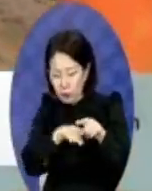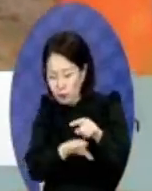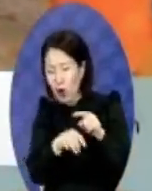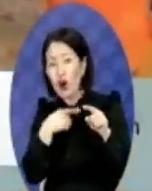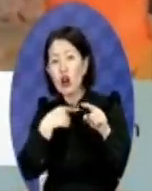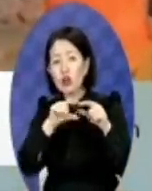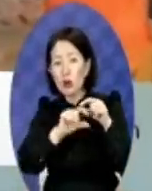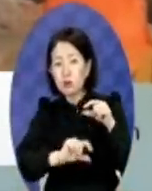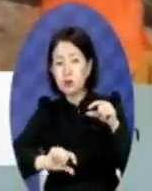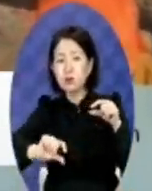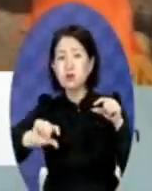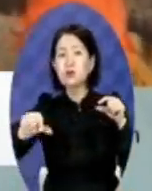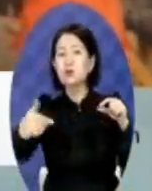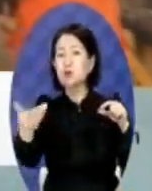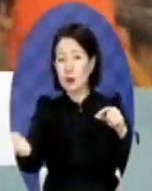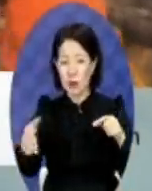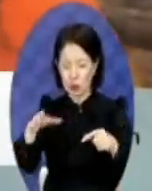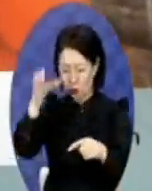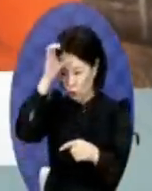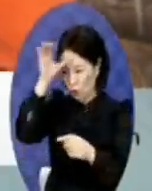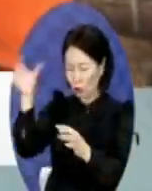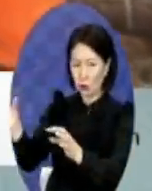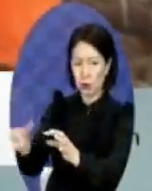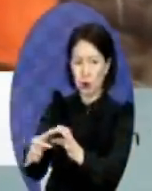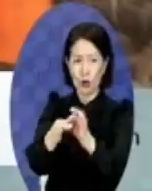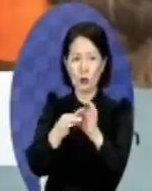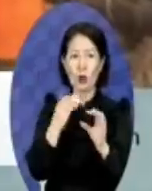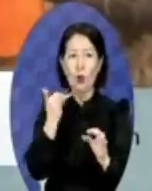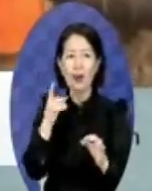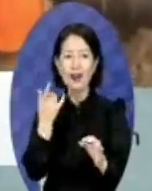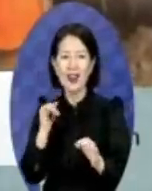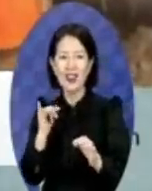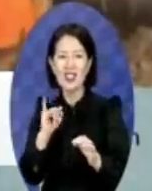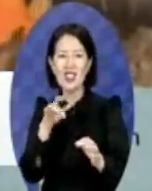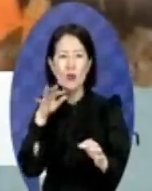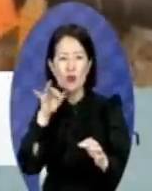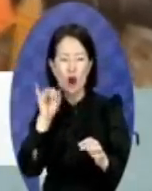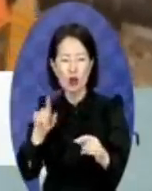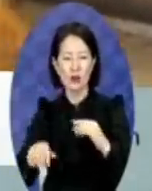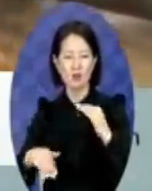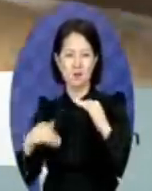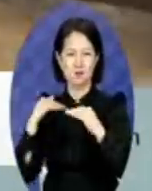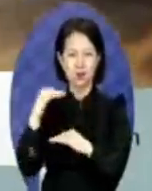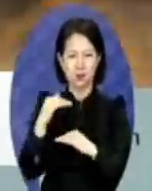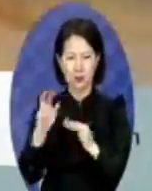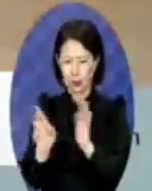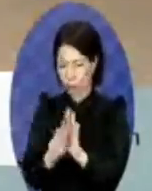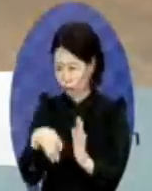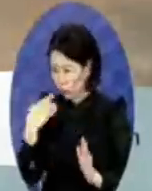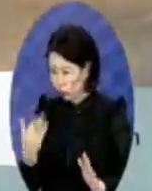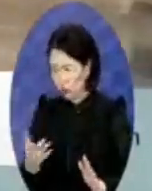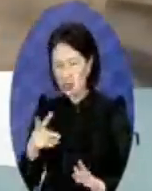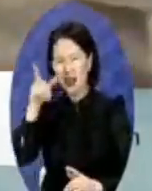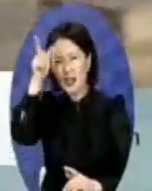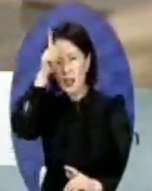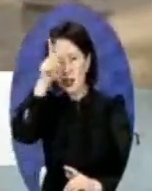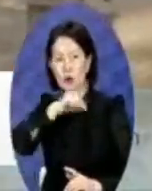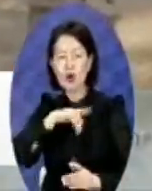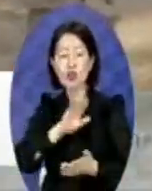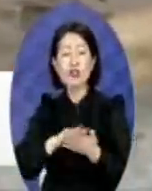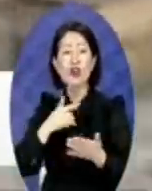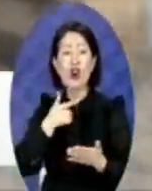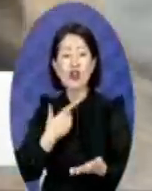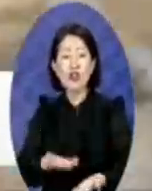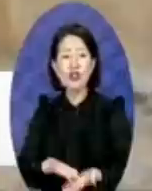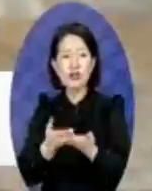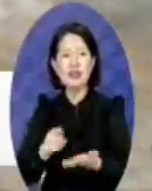зогсохгүй Туркийн урсгал төсөлтөө нийлээд Украины хийн хоолойг давах боломжийг Оросд олох юм байна. А гэтэл Герман яагаад энэ шин хоолойг